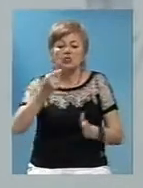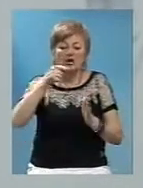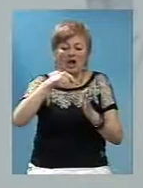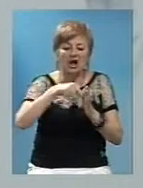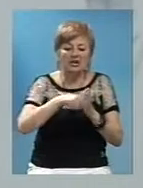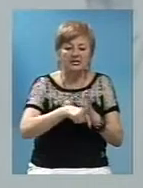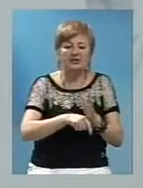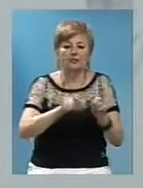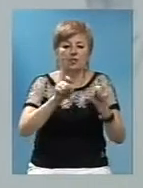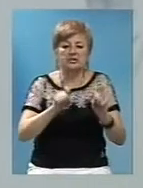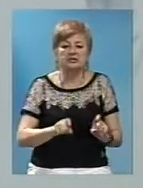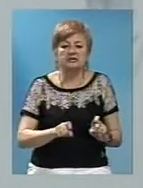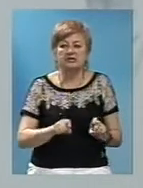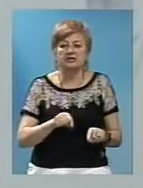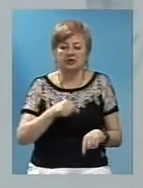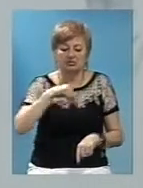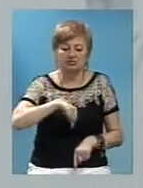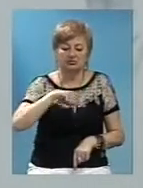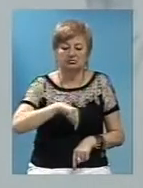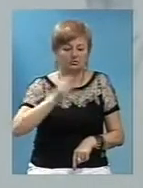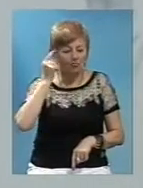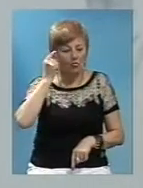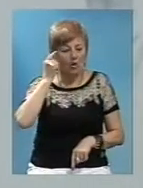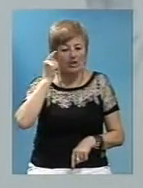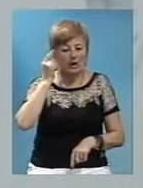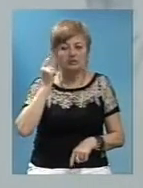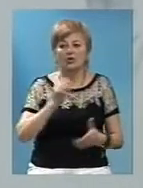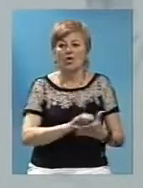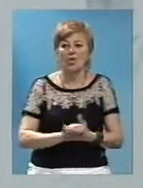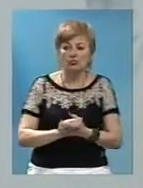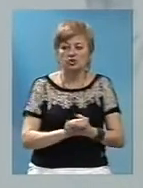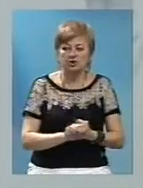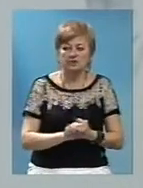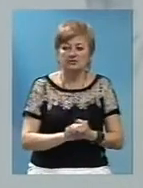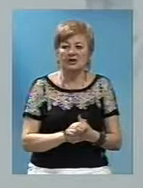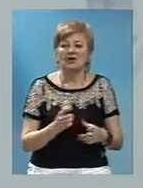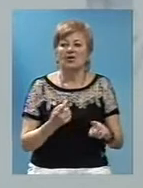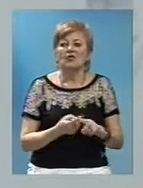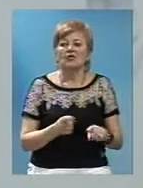ще в нас, в глибині нашої свідомості, нашого суспільства, ось ця